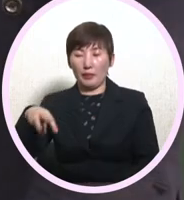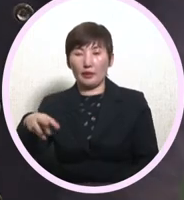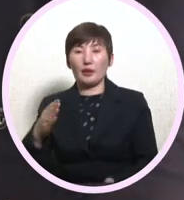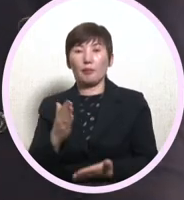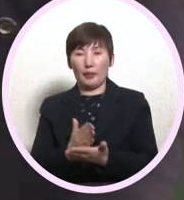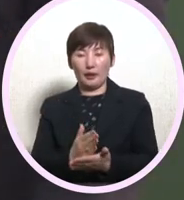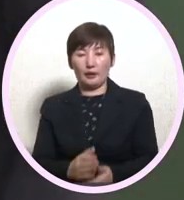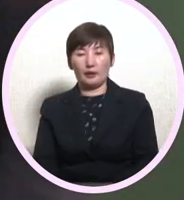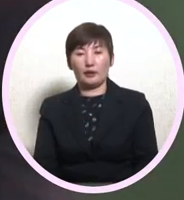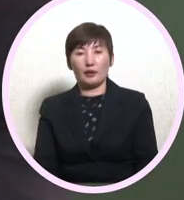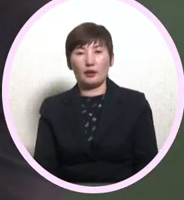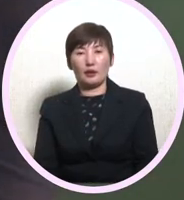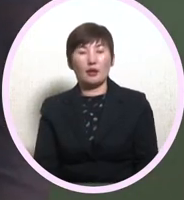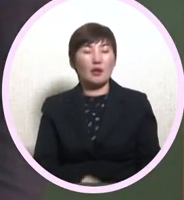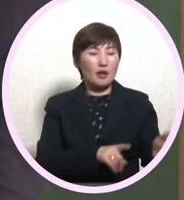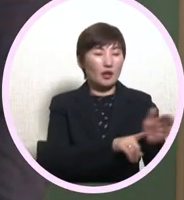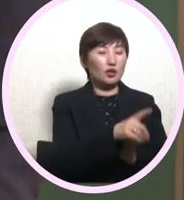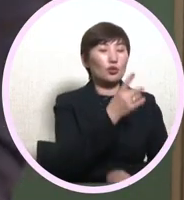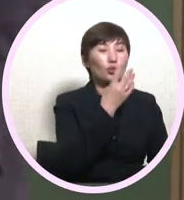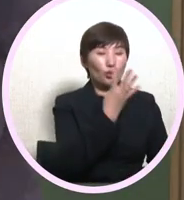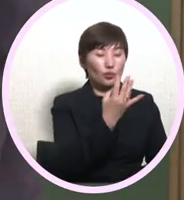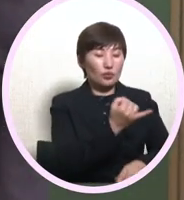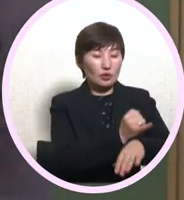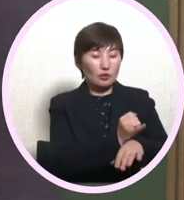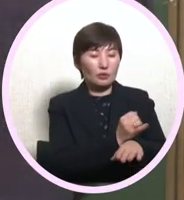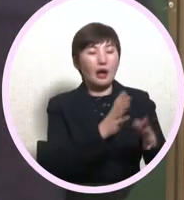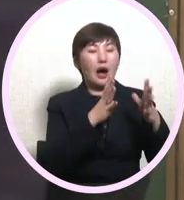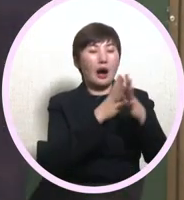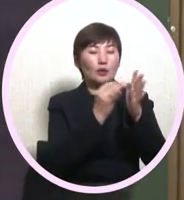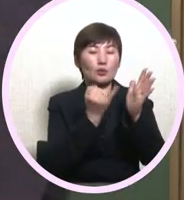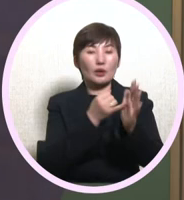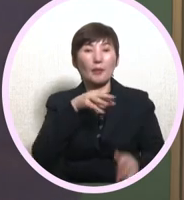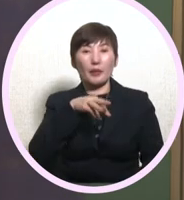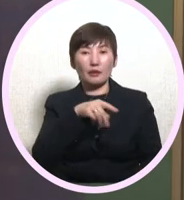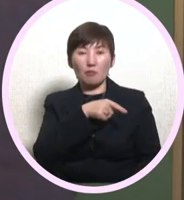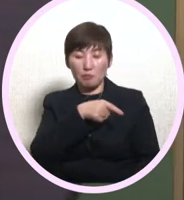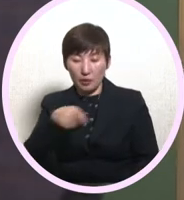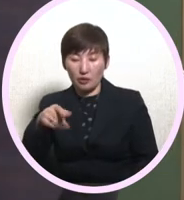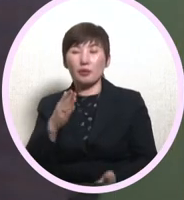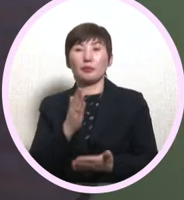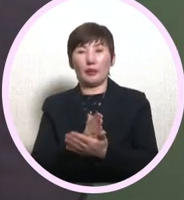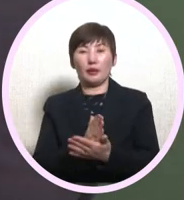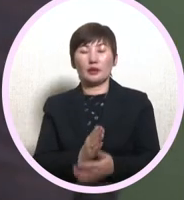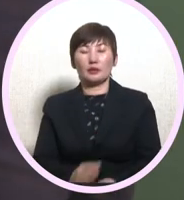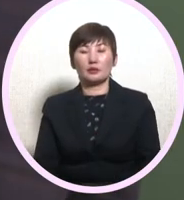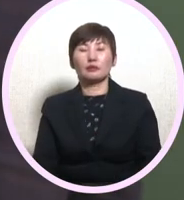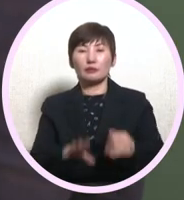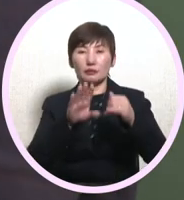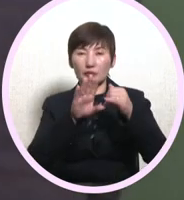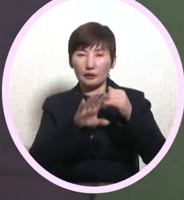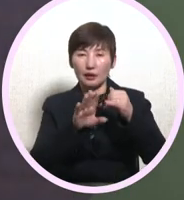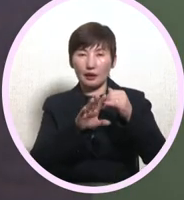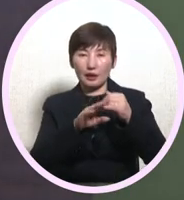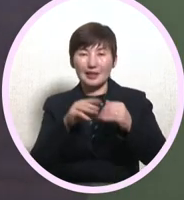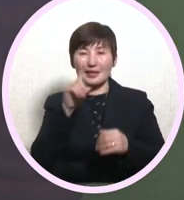эхний 4 секундэд 16 метр зам туулжээ гэсэн үг. За тэгвэл дараагийн хэсгийг нь авч үзье. За дараагийнх нь VC